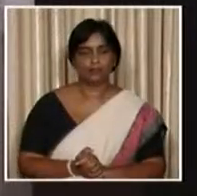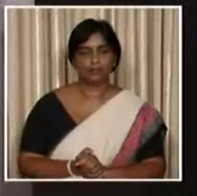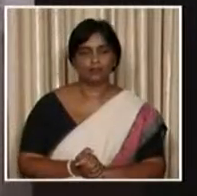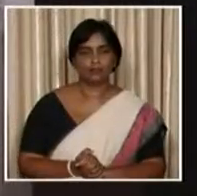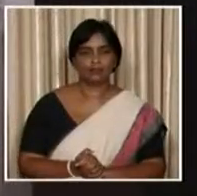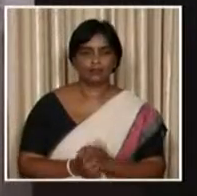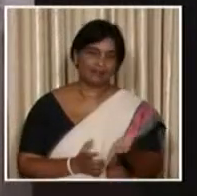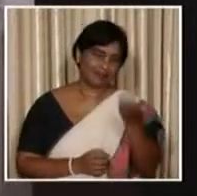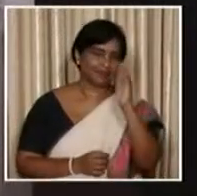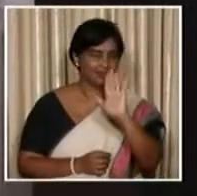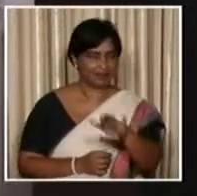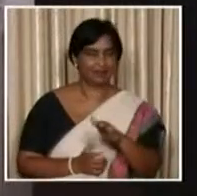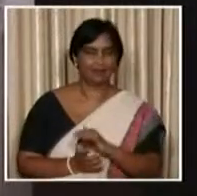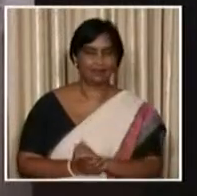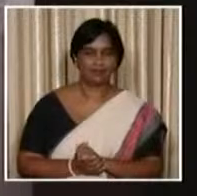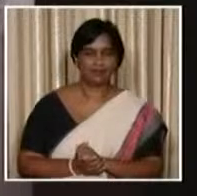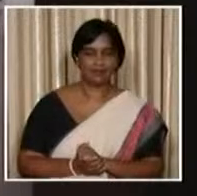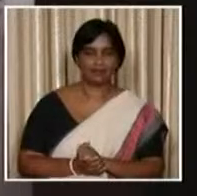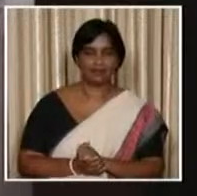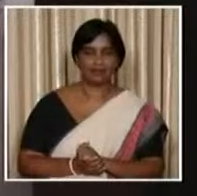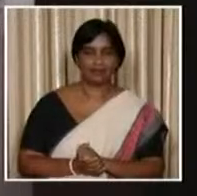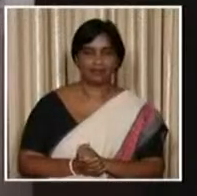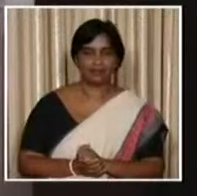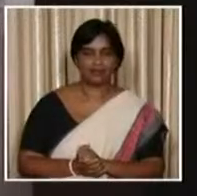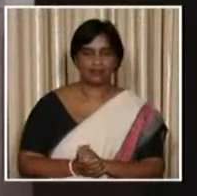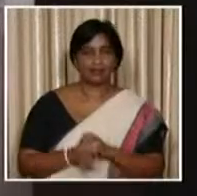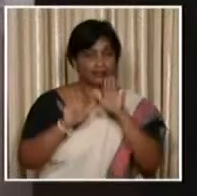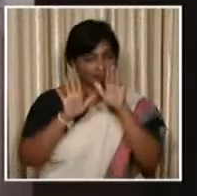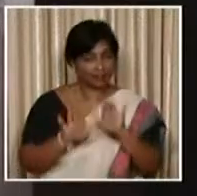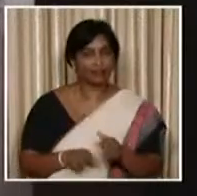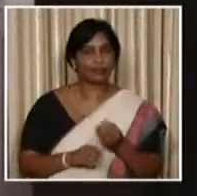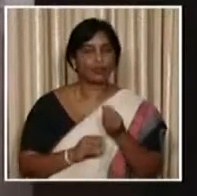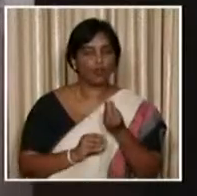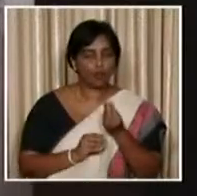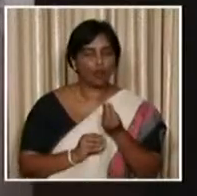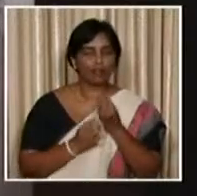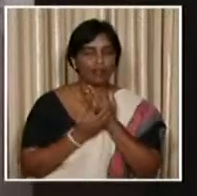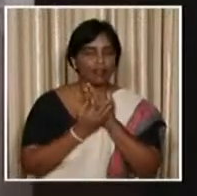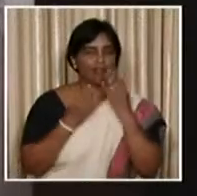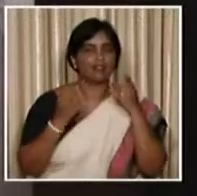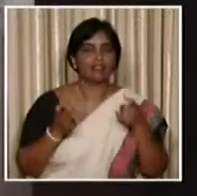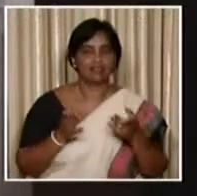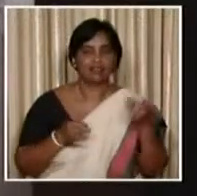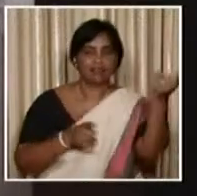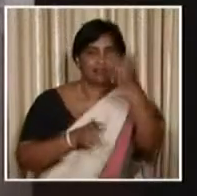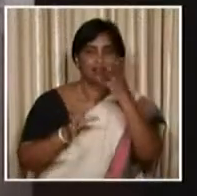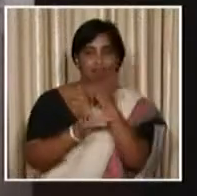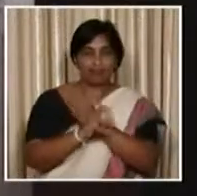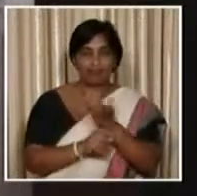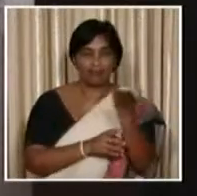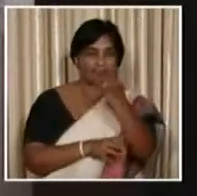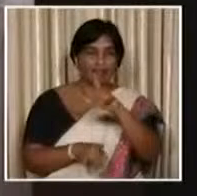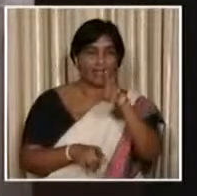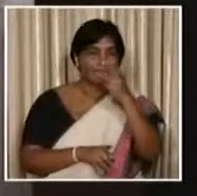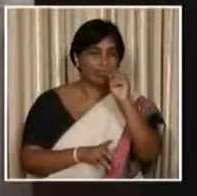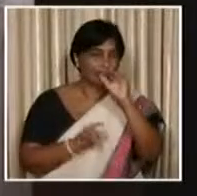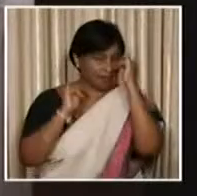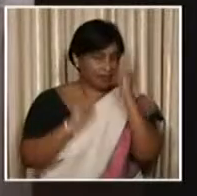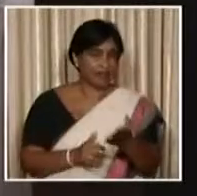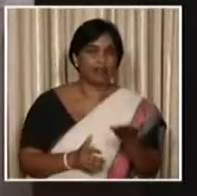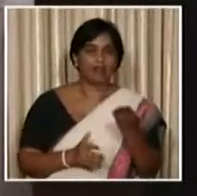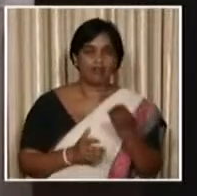අනේ යන්න එපා. ඔබතුමා ඉන්න නෑ. ඔබතුමා ඉන්නකොට පොඩ්ඩක් හරි සුන්දරත්වයක් තියෙනවා. මේ වෘකය 134 තමයි ප්‍රශ්නේ අපිට